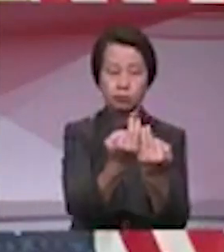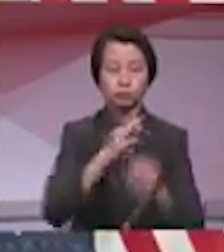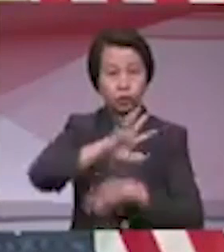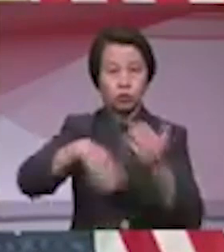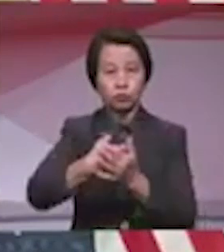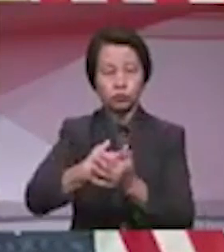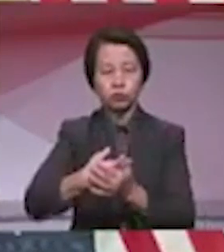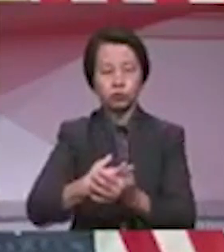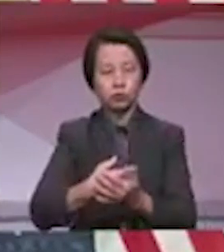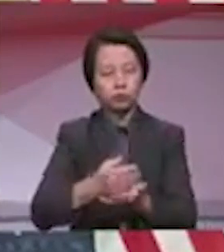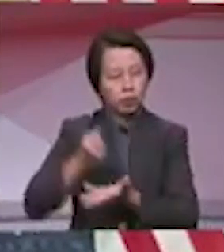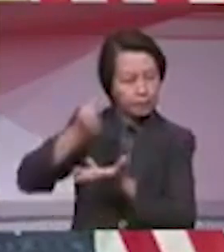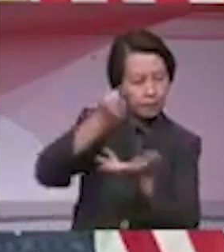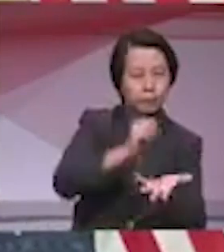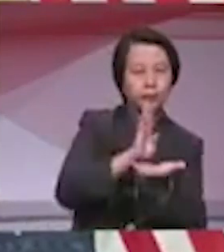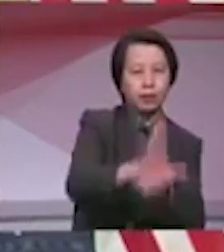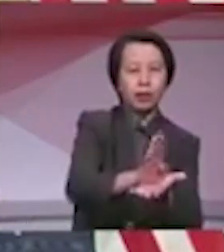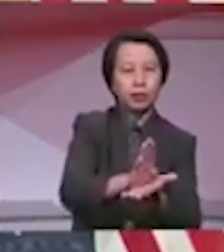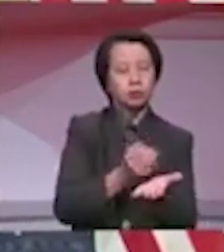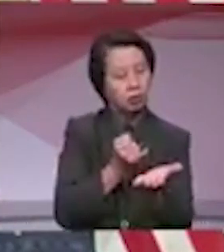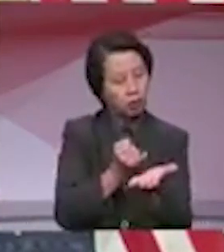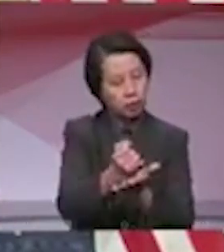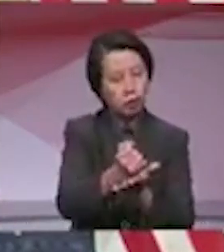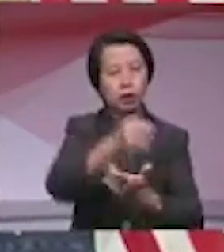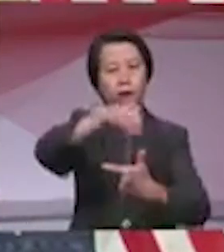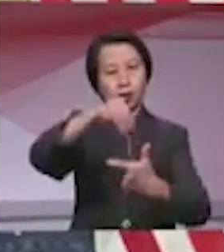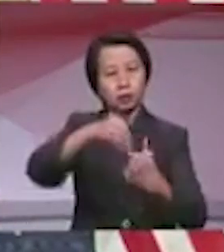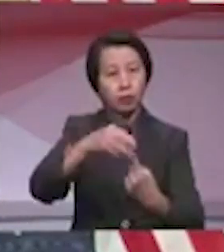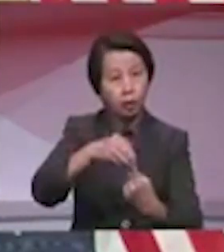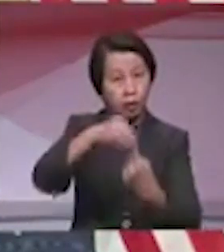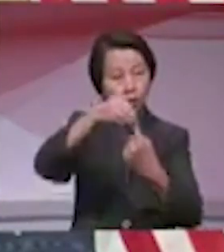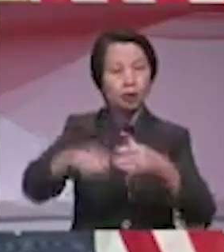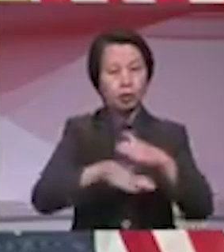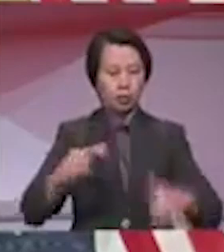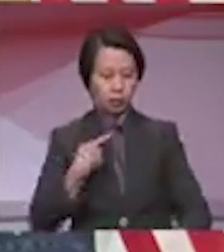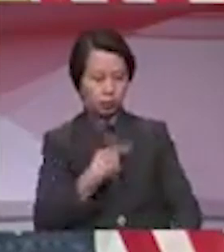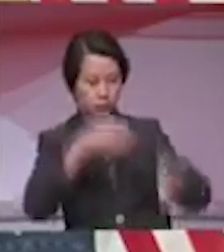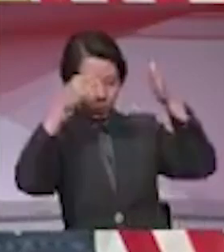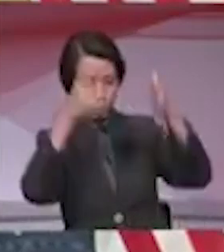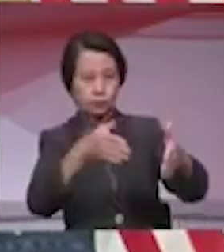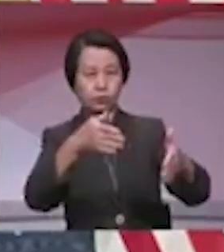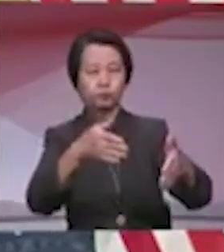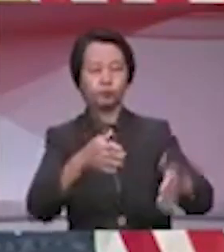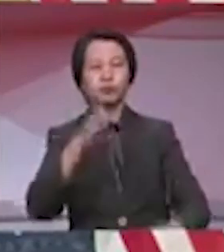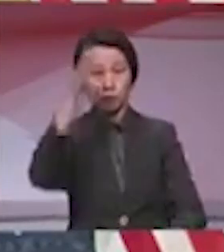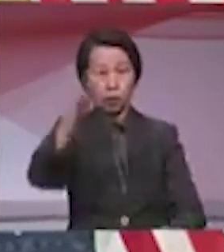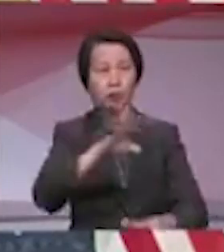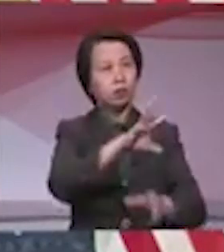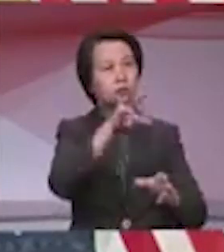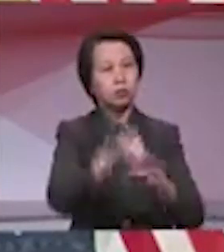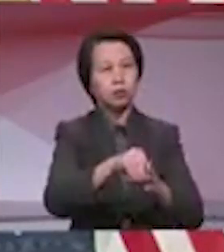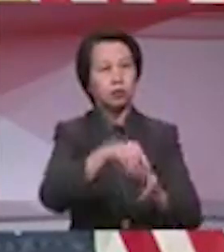Semua inisiatif ikhlas ataupun semua inisiatif khas di bawah Kita Prihatin ini akan